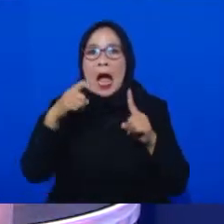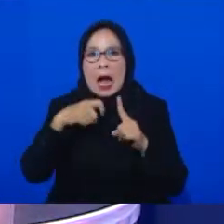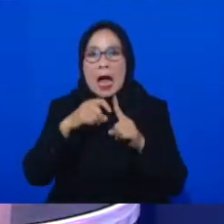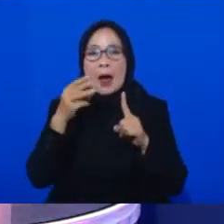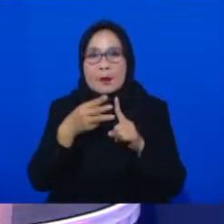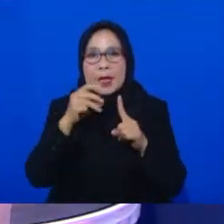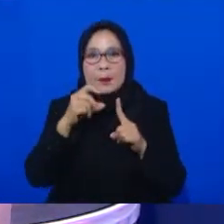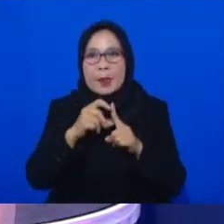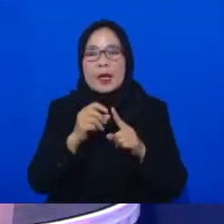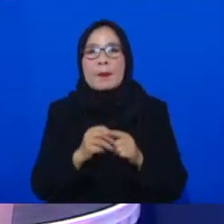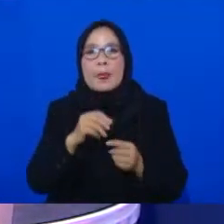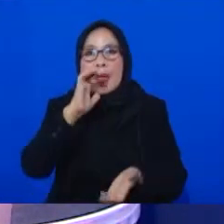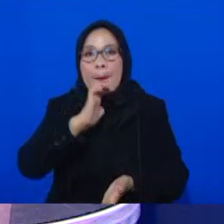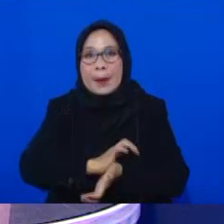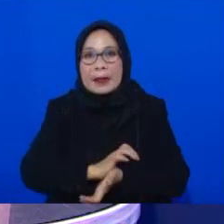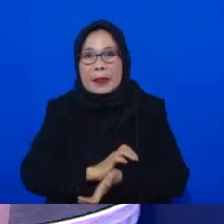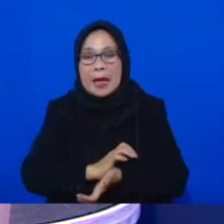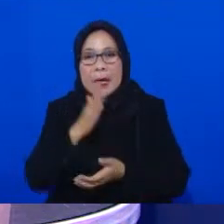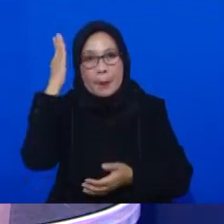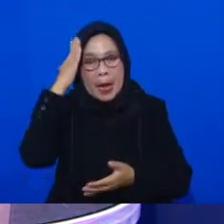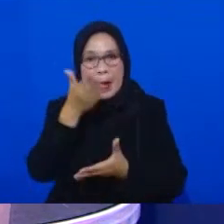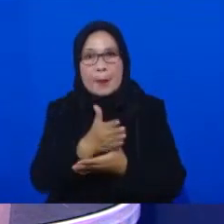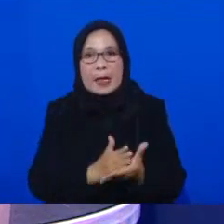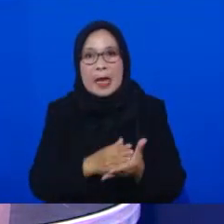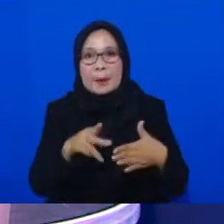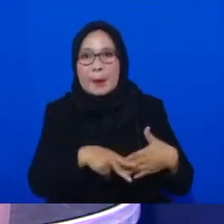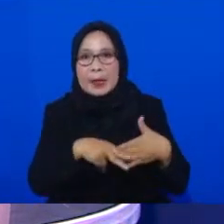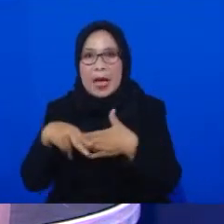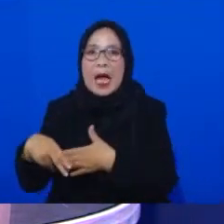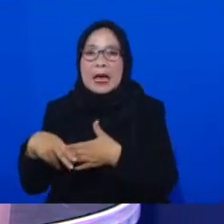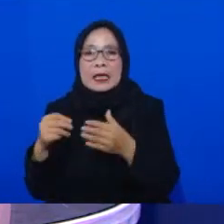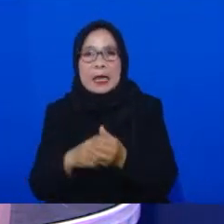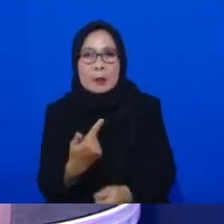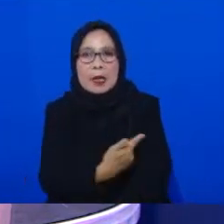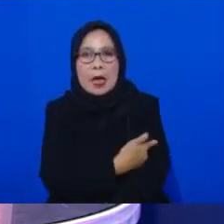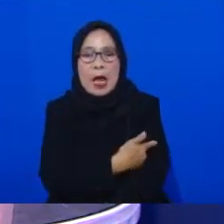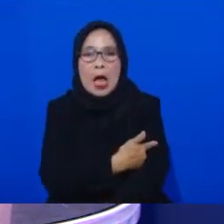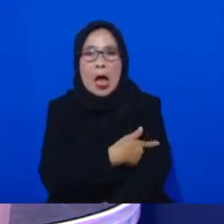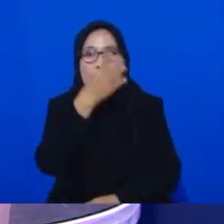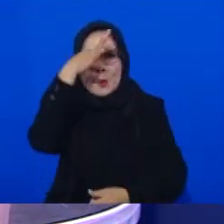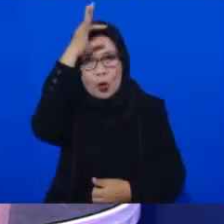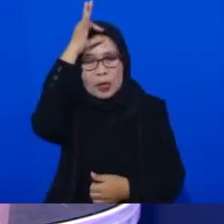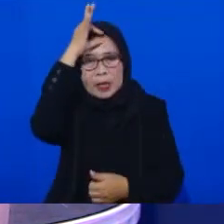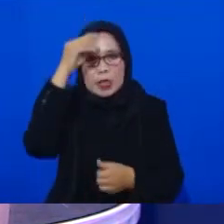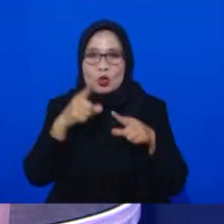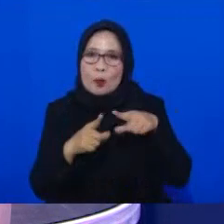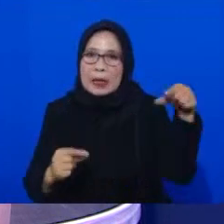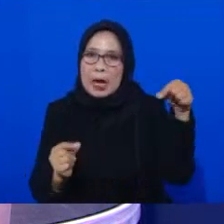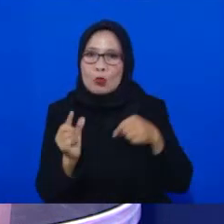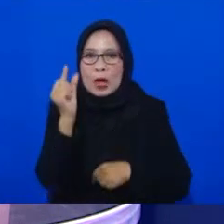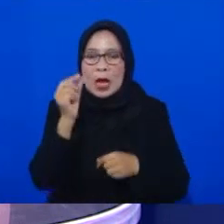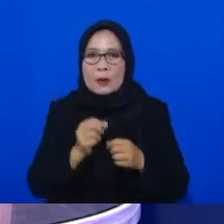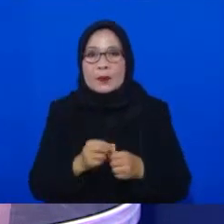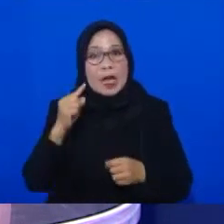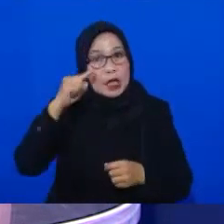Hasibuan, mantan Kepala Bagian Pembinaan dan Operasional Direktorat Narkoba Polda Sumatera Utara. AKBP Akhirudin diduga